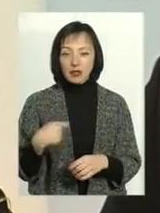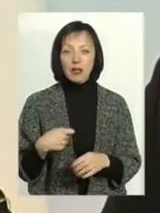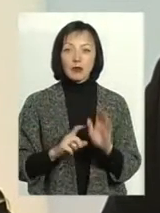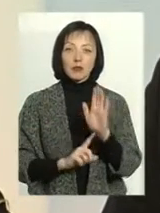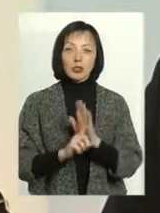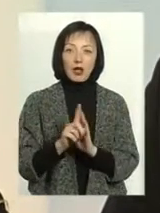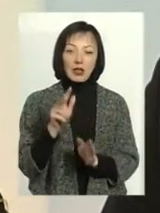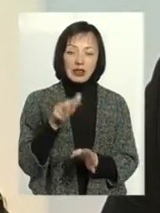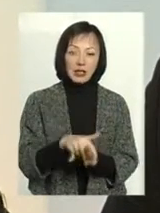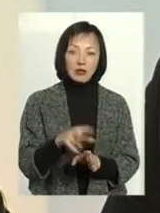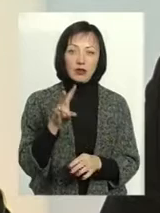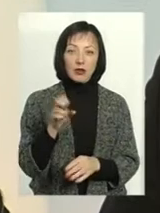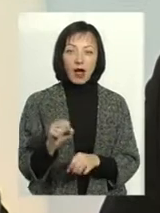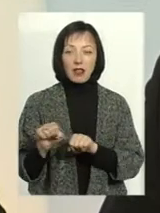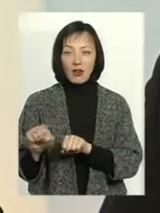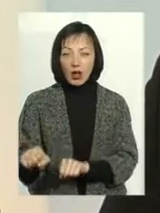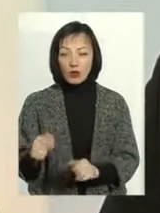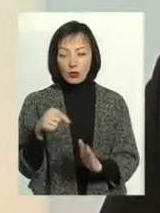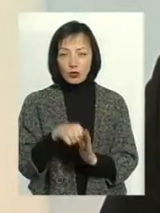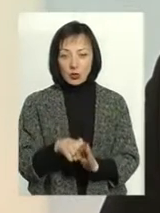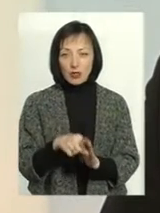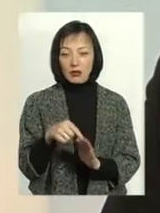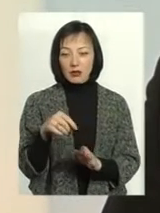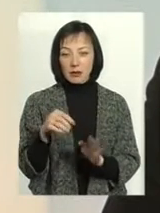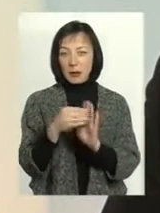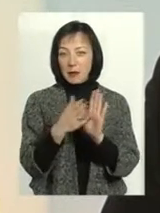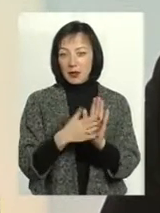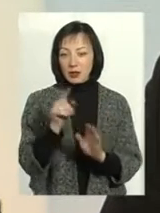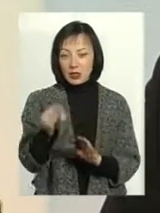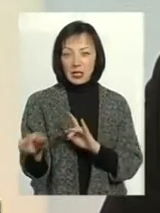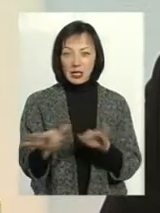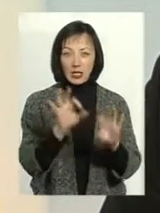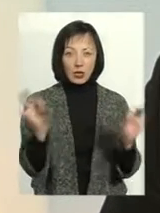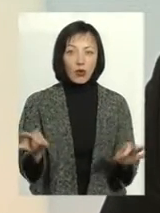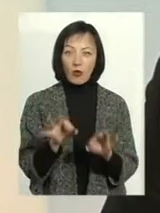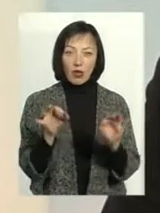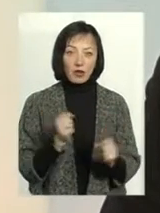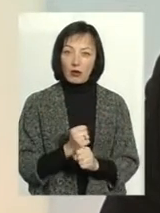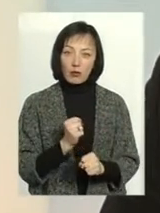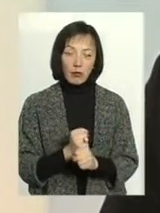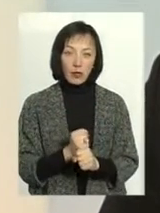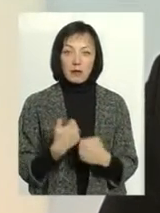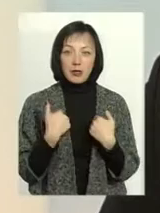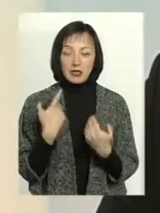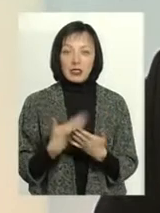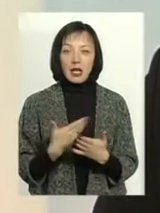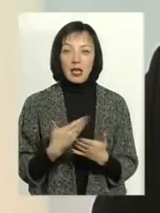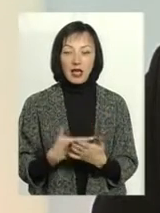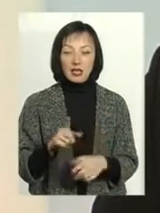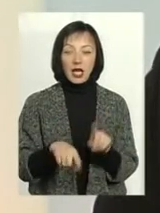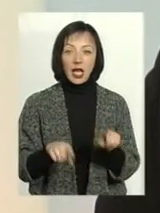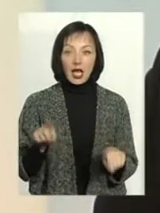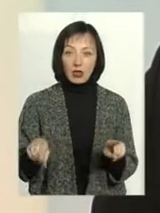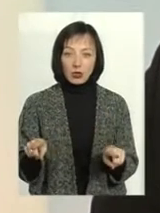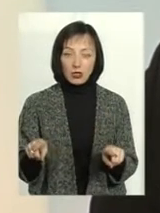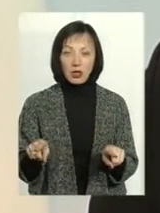починають тиснути на адвокатів, по суті, приписуючи їм ті дії, яких вони і ніколи і не вчиняли. І мені здається, що іноді, от,